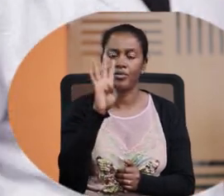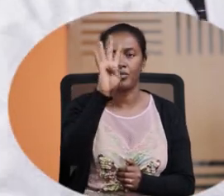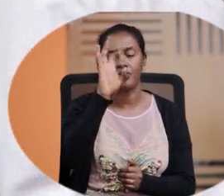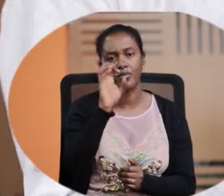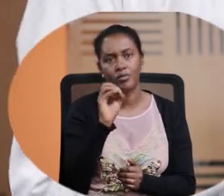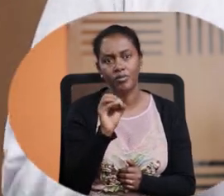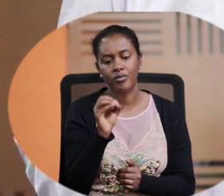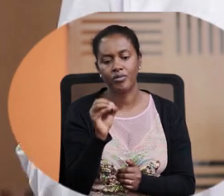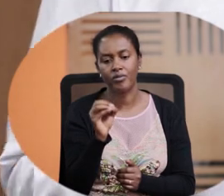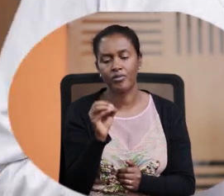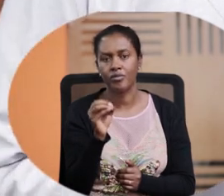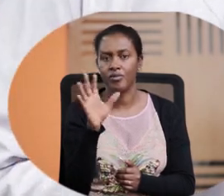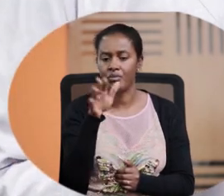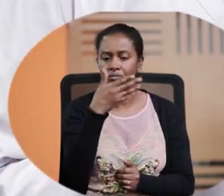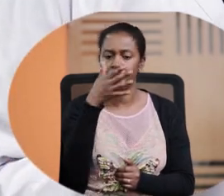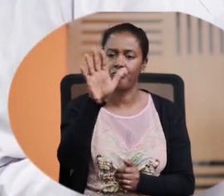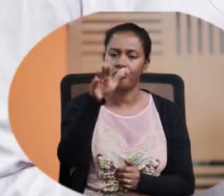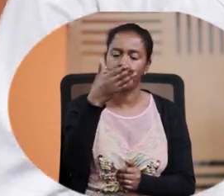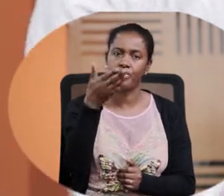afurtama diban